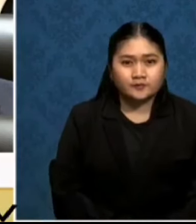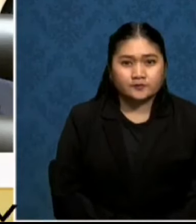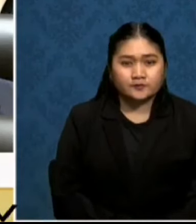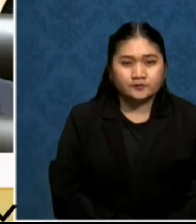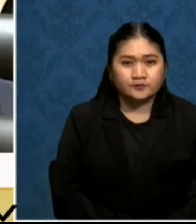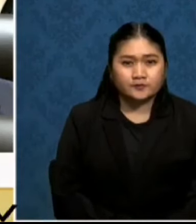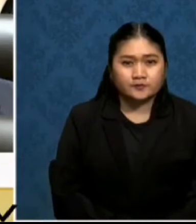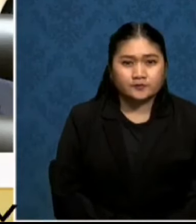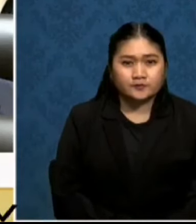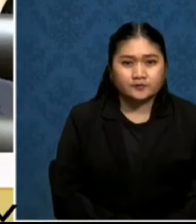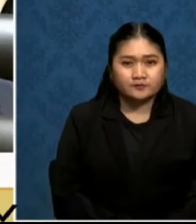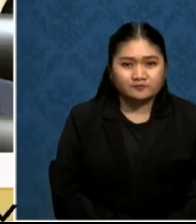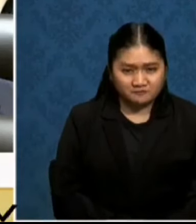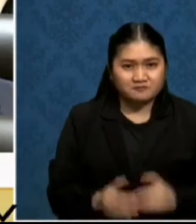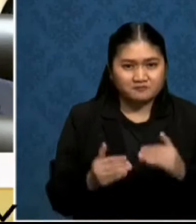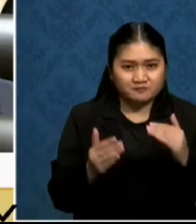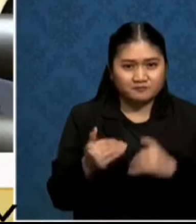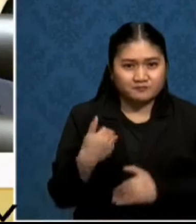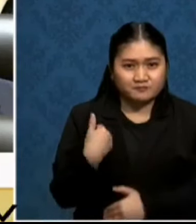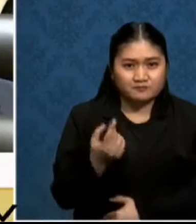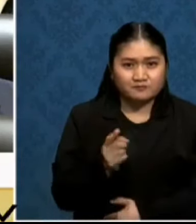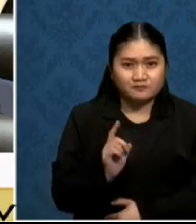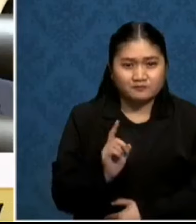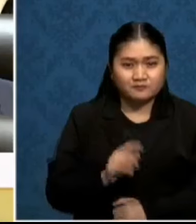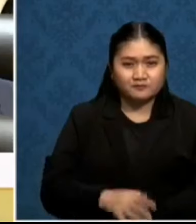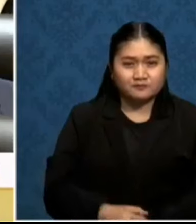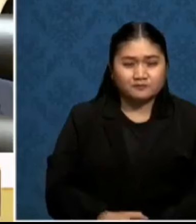รัฐบาลอีกเรื่องครับ